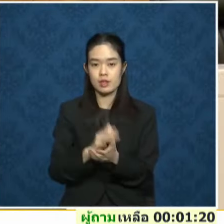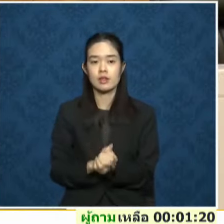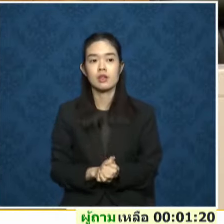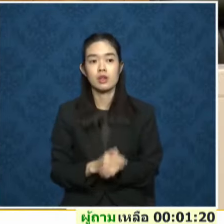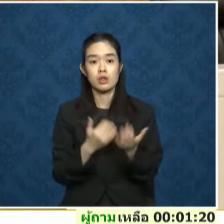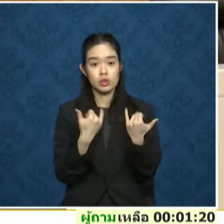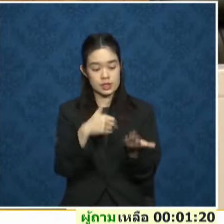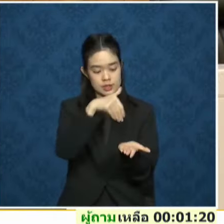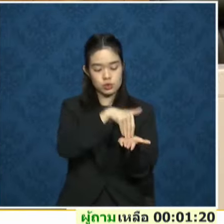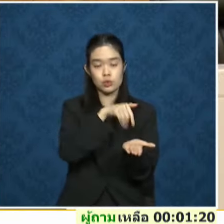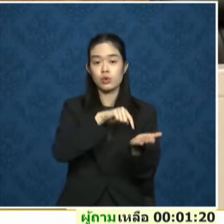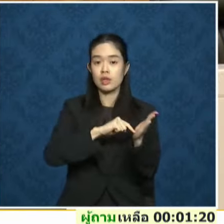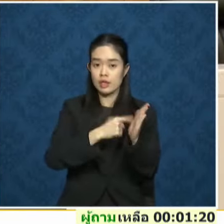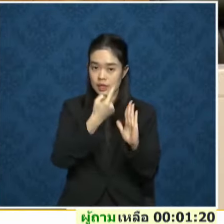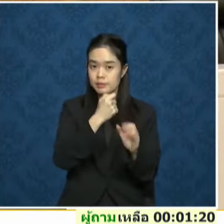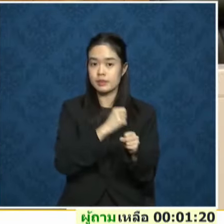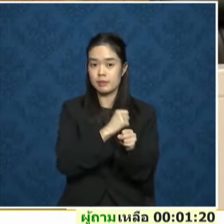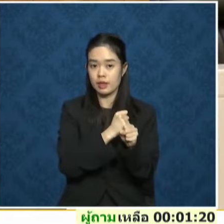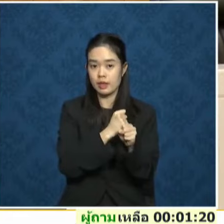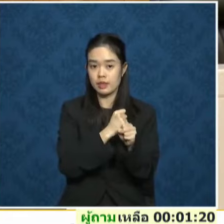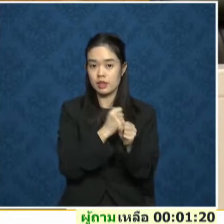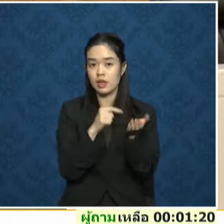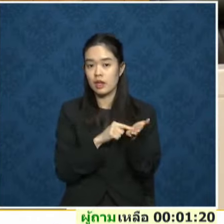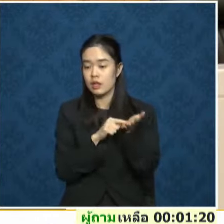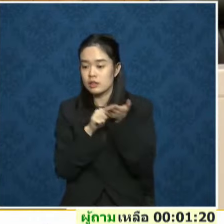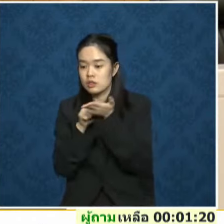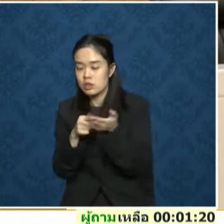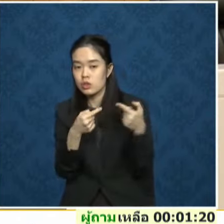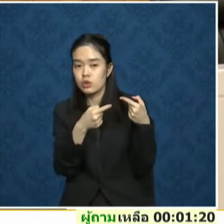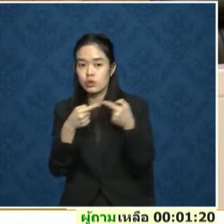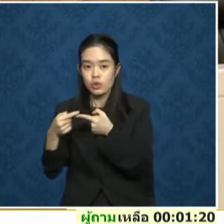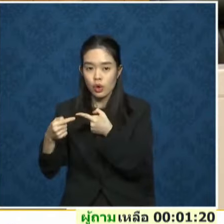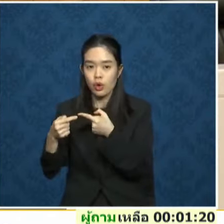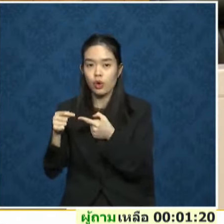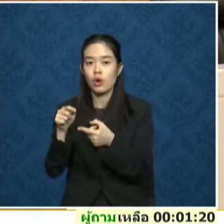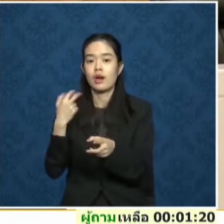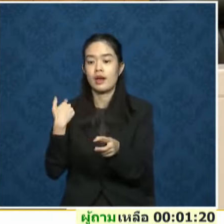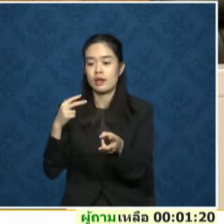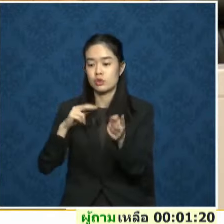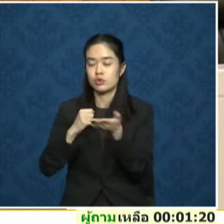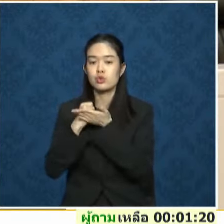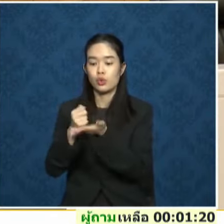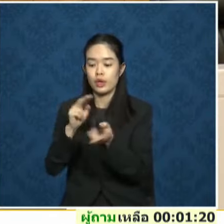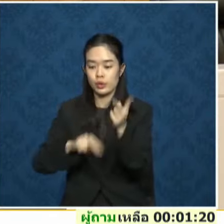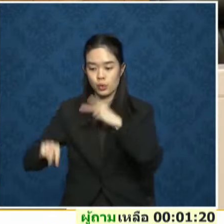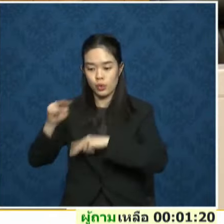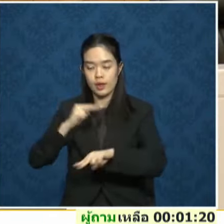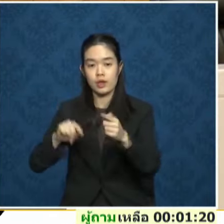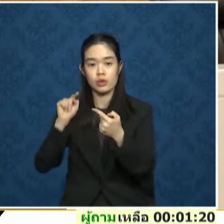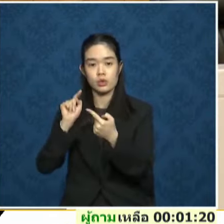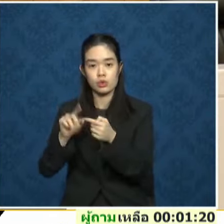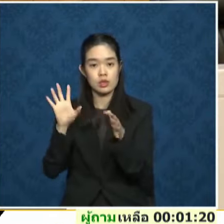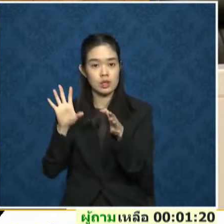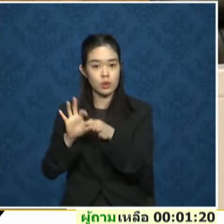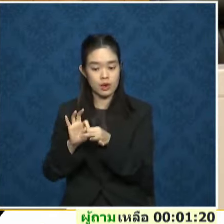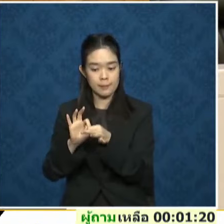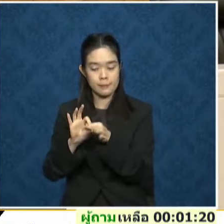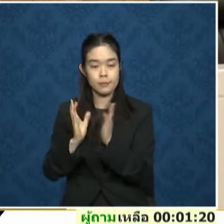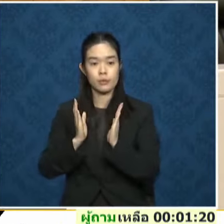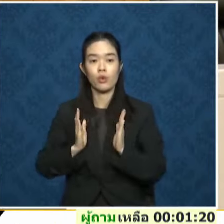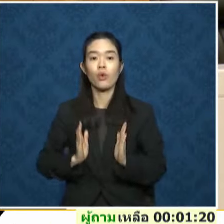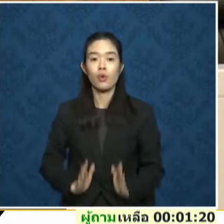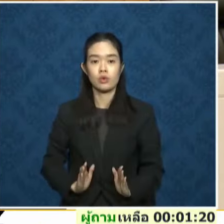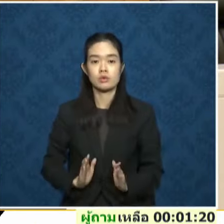ำนักความปลอดภัยเพื่อจะดูแลความปลอดภัยทั้งการคุกคามของมนุษย์ภัยธรรมช